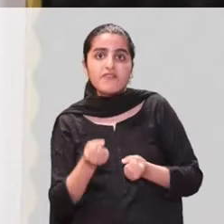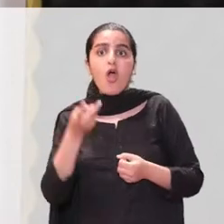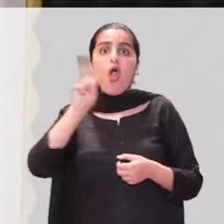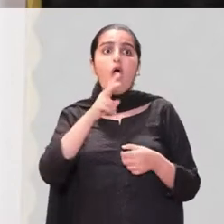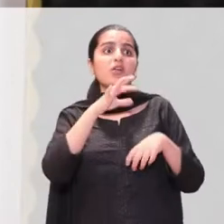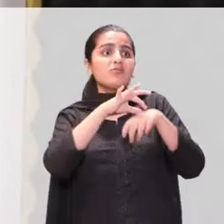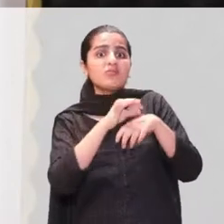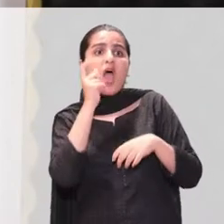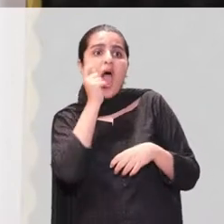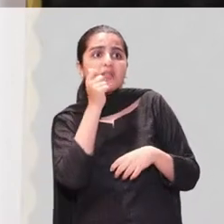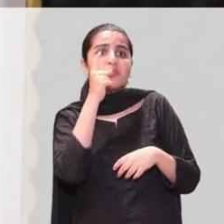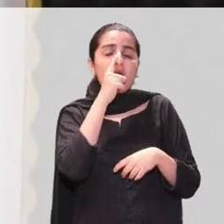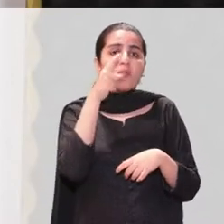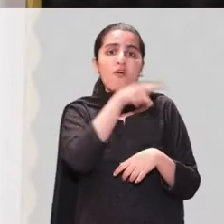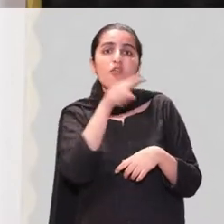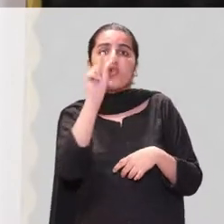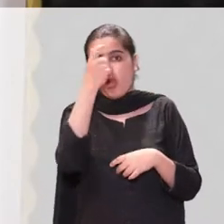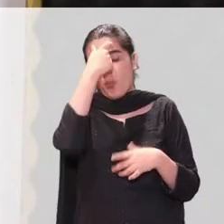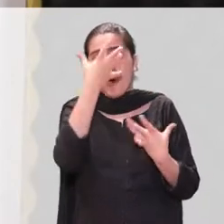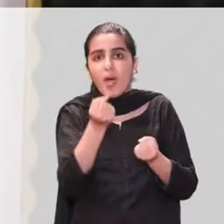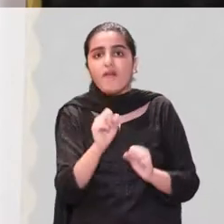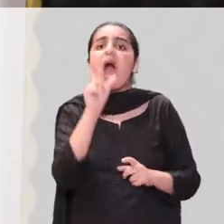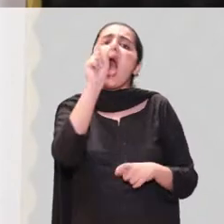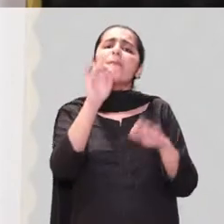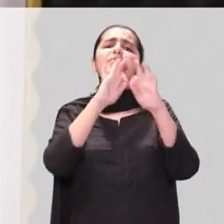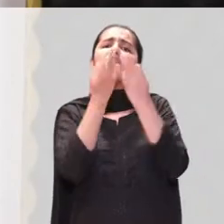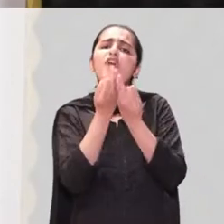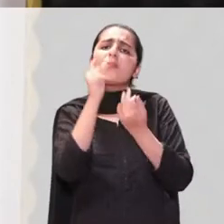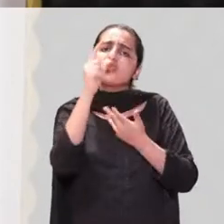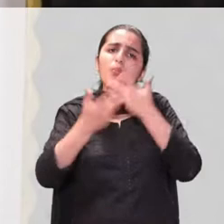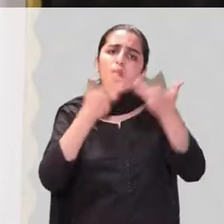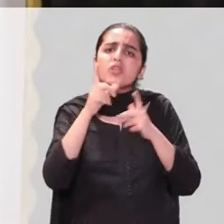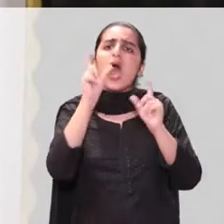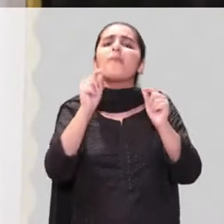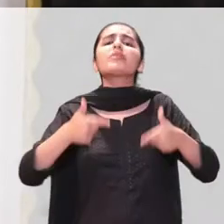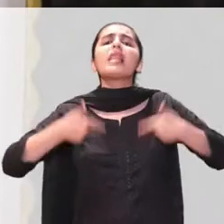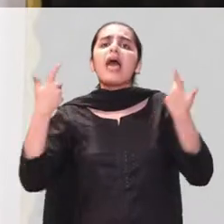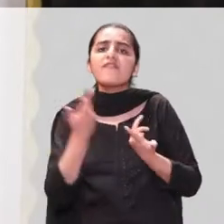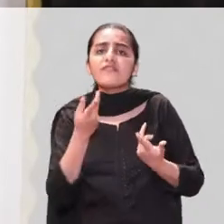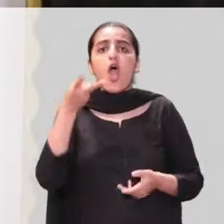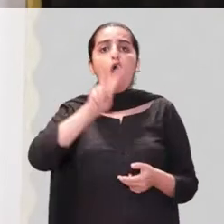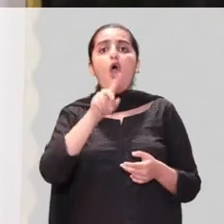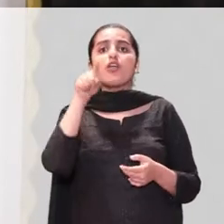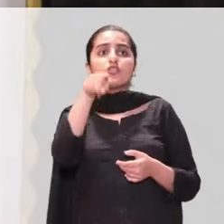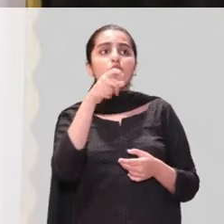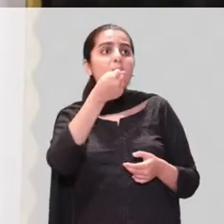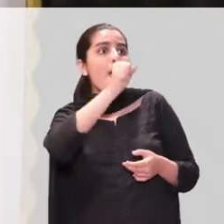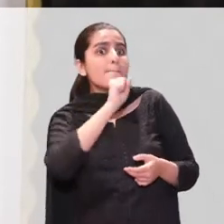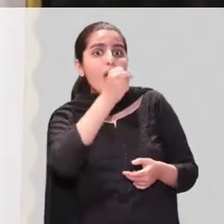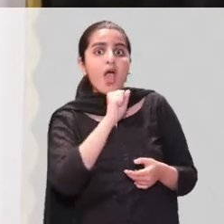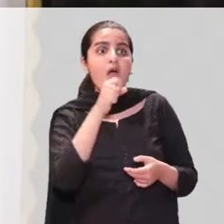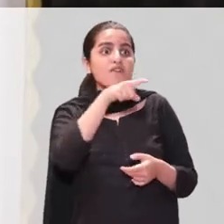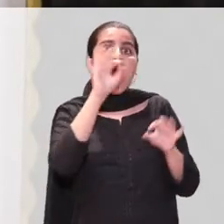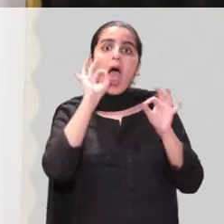भी कई इशूज है मसाइल है बैरियर्स बन जाते हैं थोड़ा सा हल्दी के बारे में बताइए अपनी जॉनी के बारे में कि हाउ डिड यू डिसाइड टो बैकेम